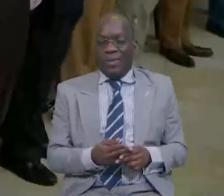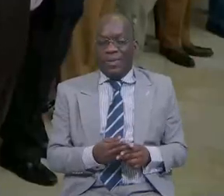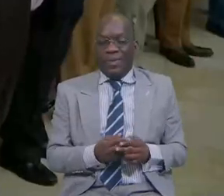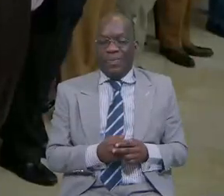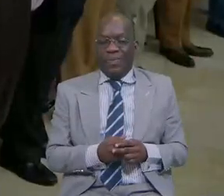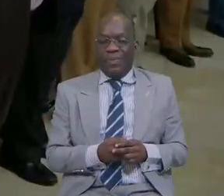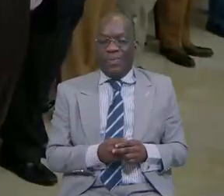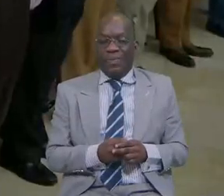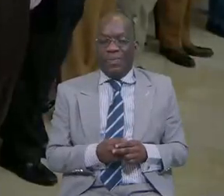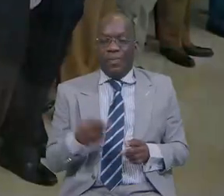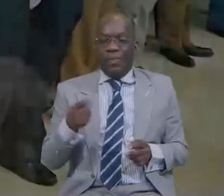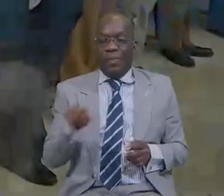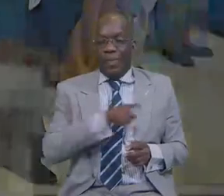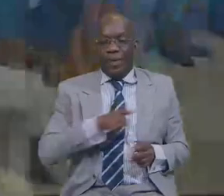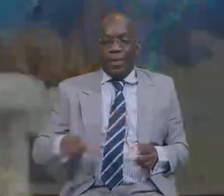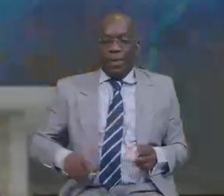Jésus.